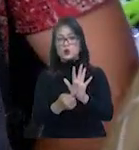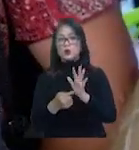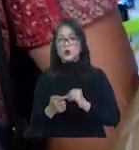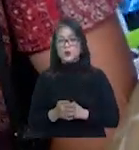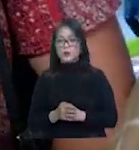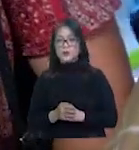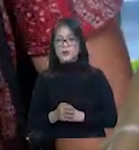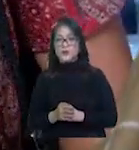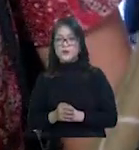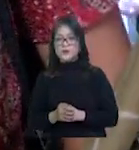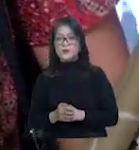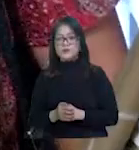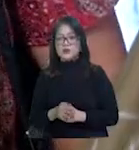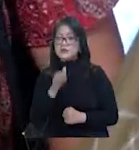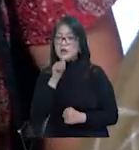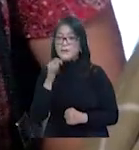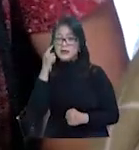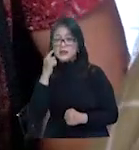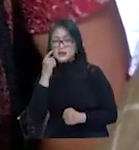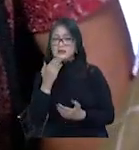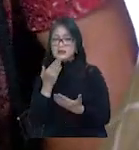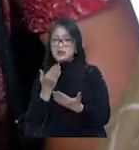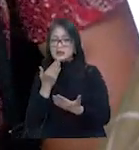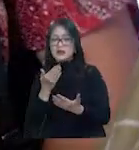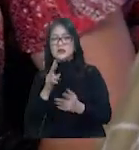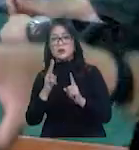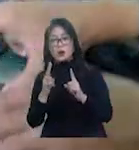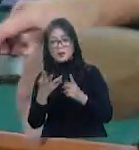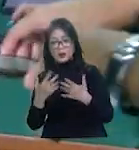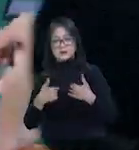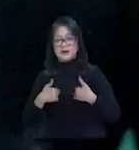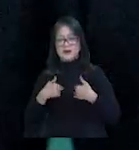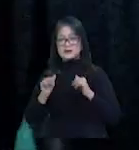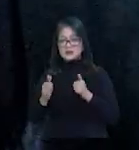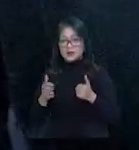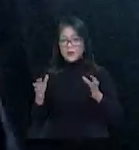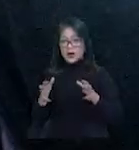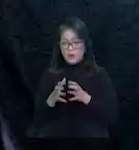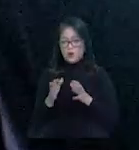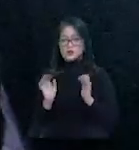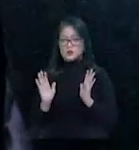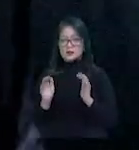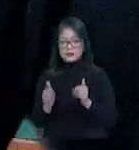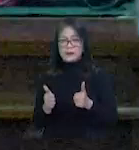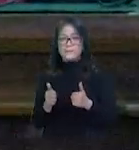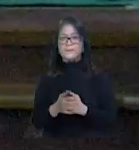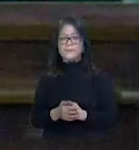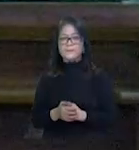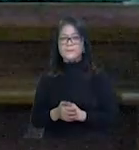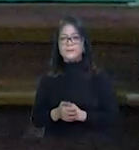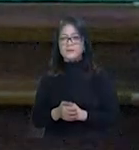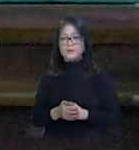juga tanyakan siapa yang akan dihadirkan, 13 itu sehingga juga kami punya persiapan. Dalam dakwaan jaksa penuntut umum,